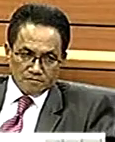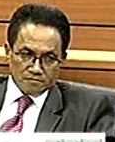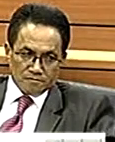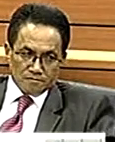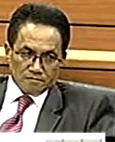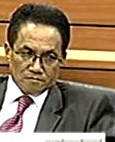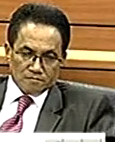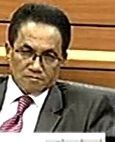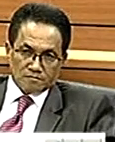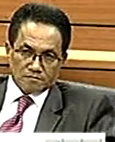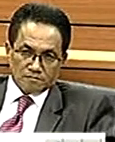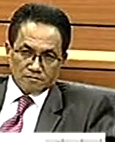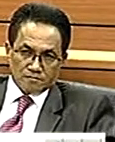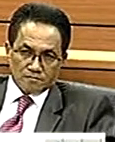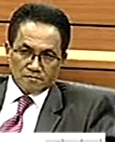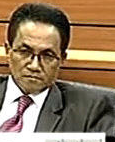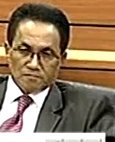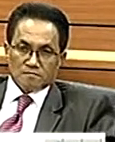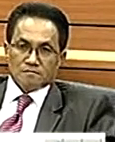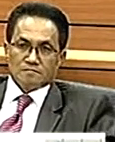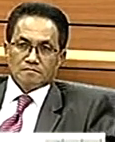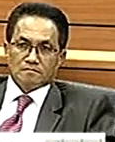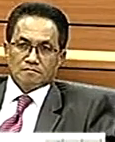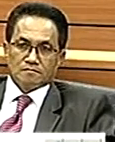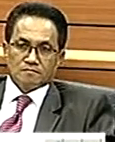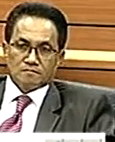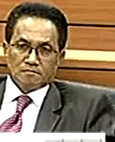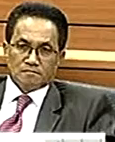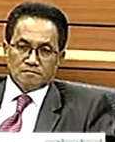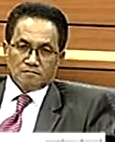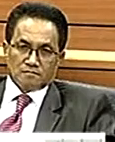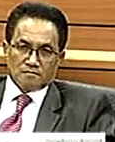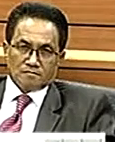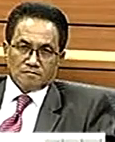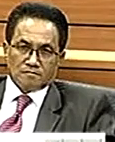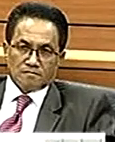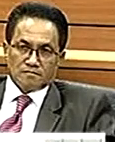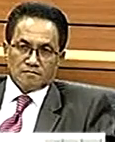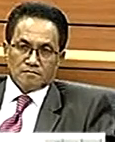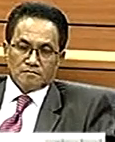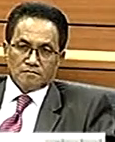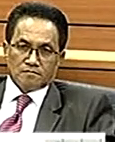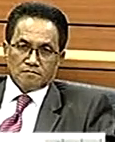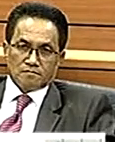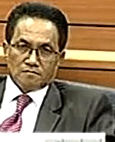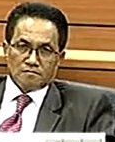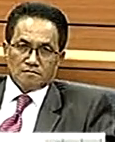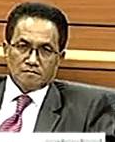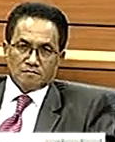ถนนนั้นมีทั้งคนในชุมชนในเมืองมีทั้งคนในชุมชนในชนบทต่างกันตรงที่ว่